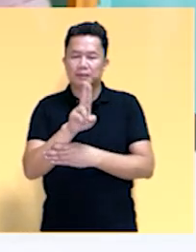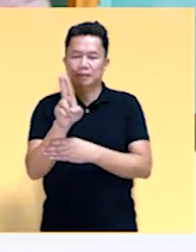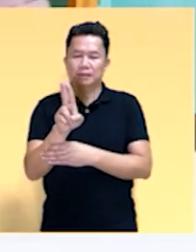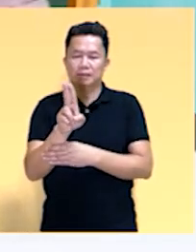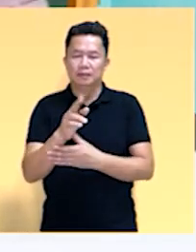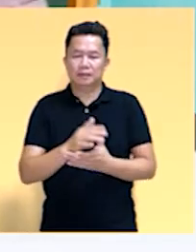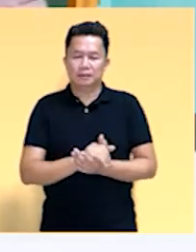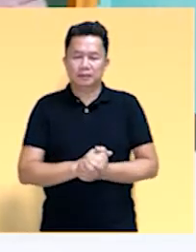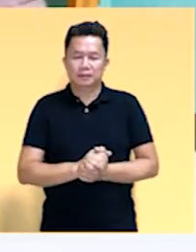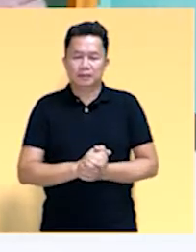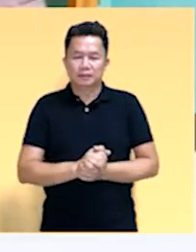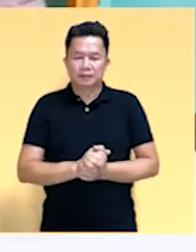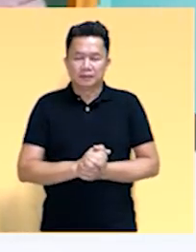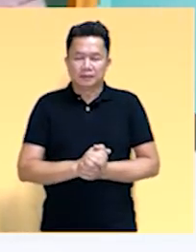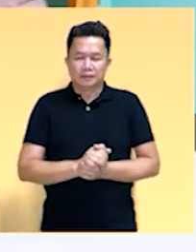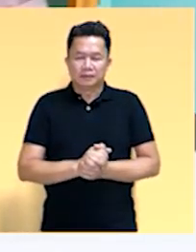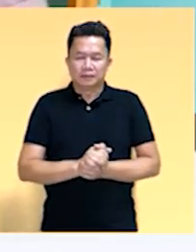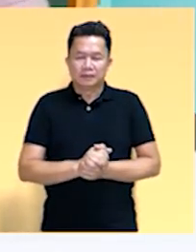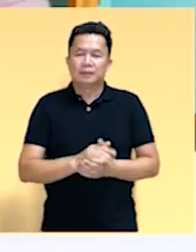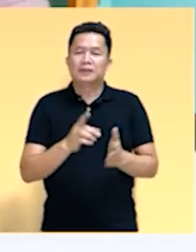used?